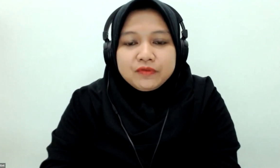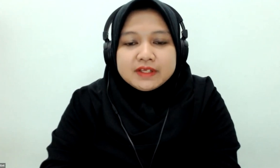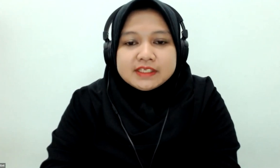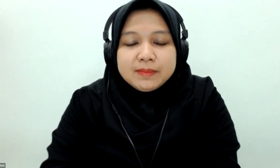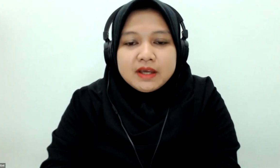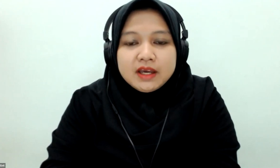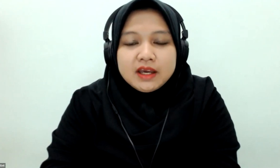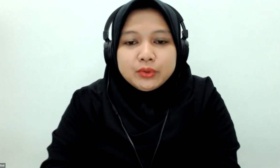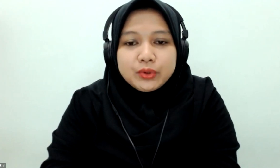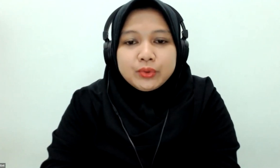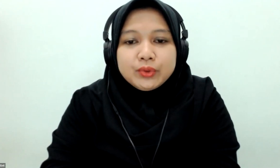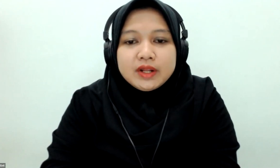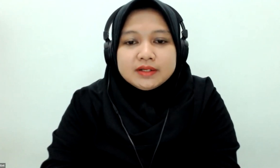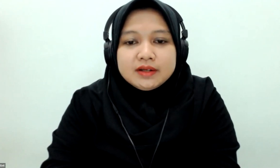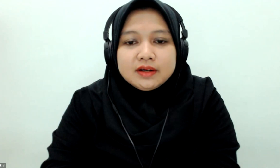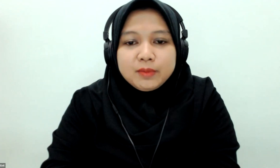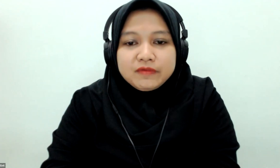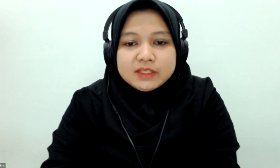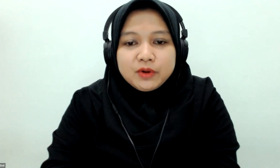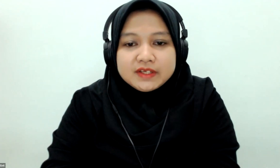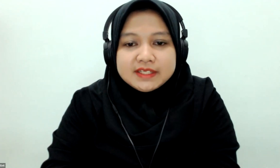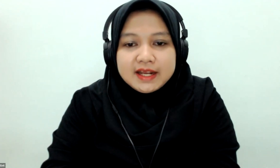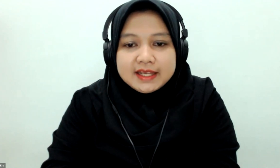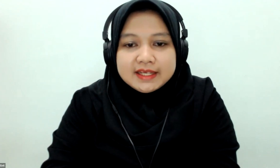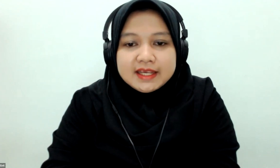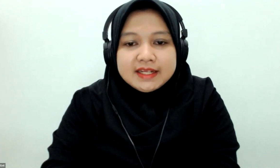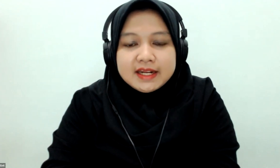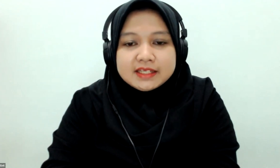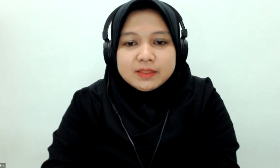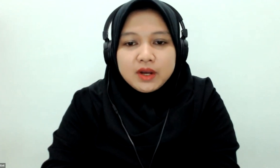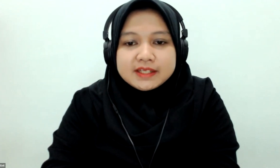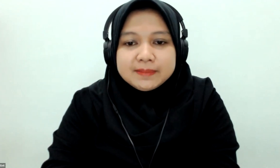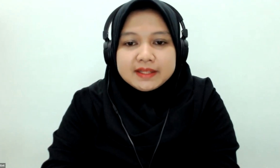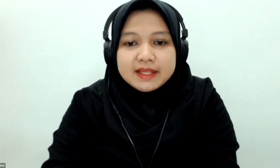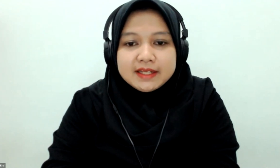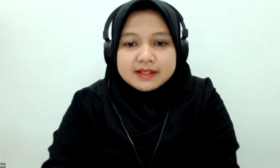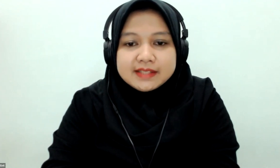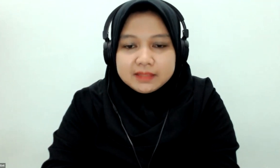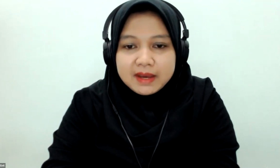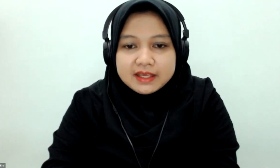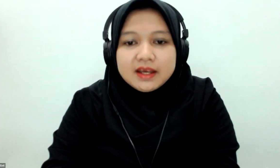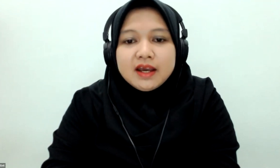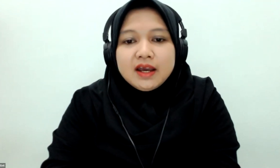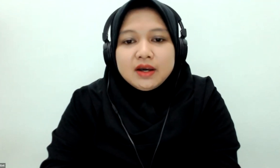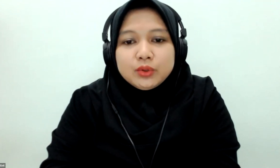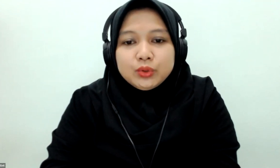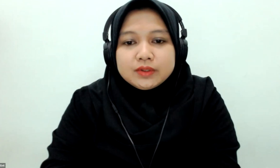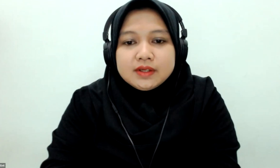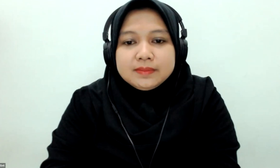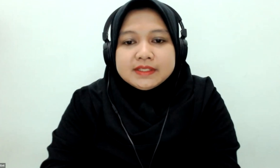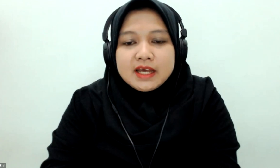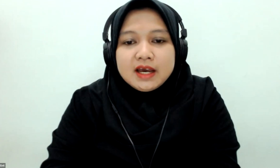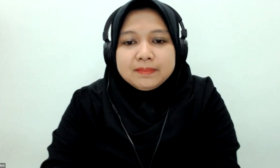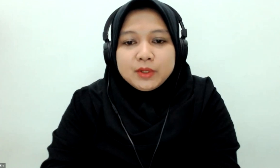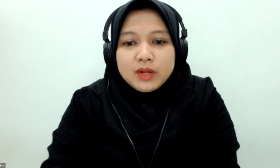juga yang berprofesi sebagai guru dan profesi-profesi yang lainnya adalah sebuah kesempatan yang sangat baik untuk